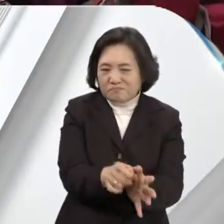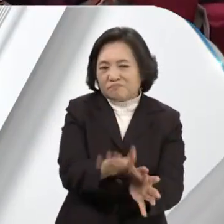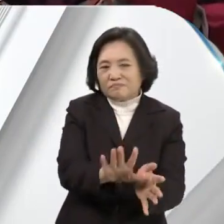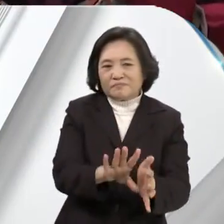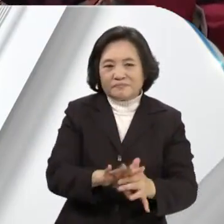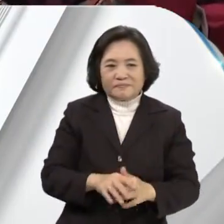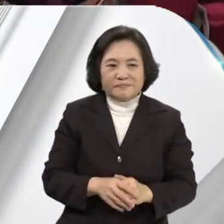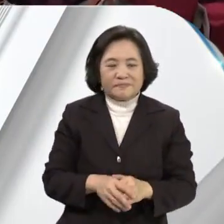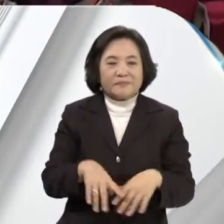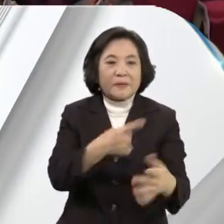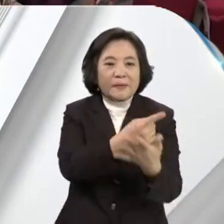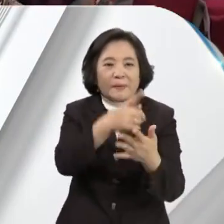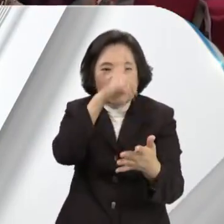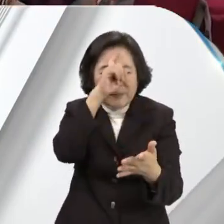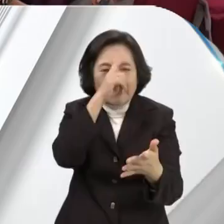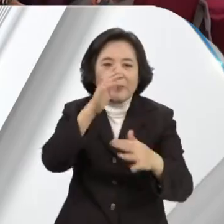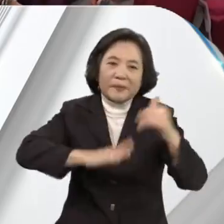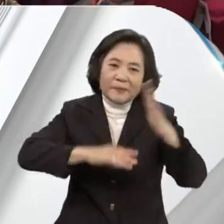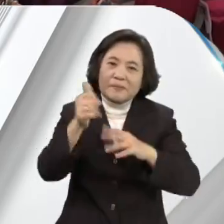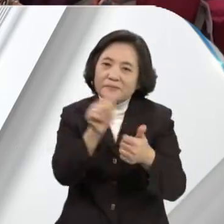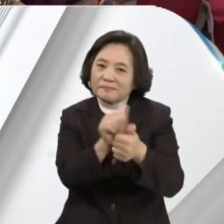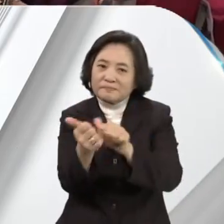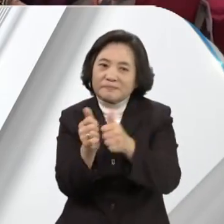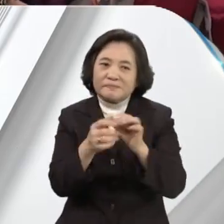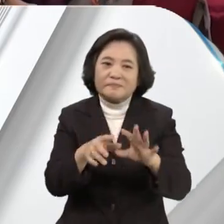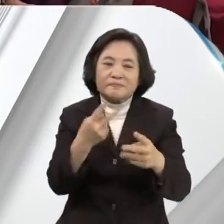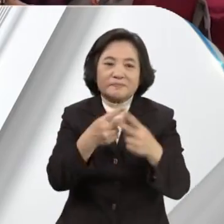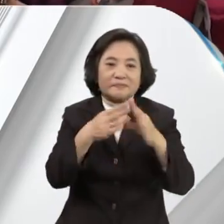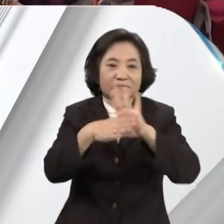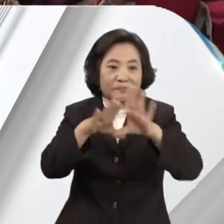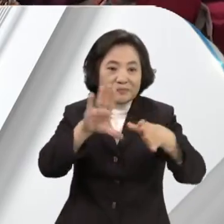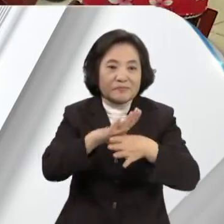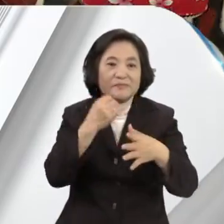家，希望大帮安尼嘅互通合作，客家文化